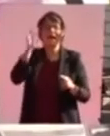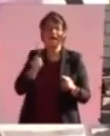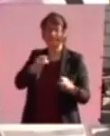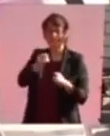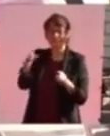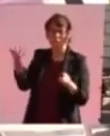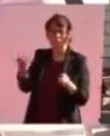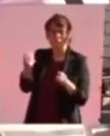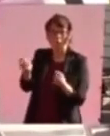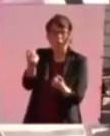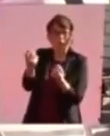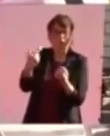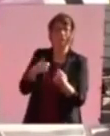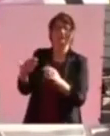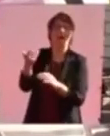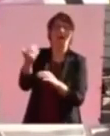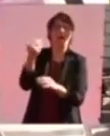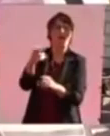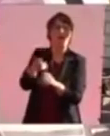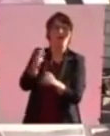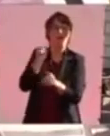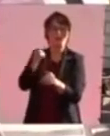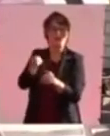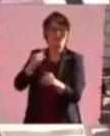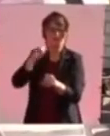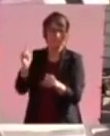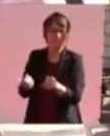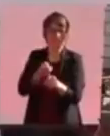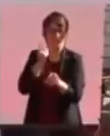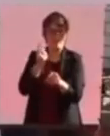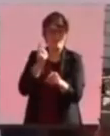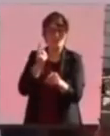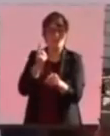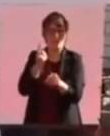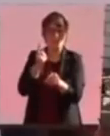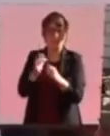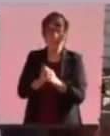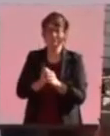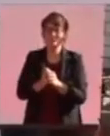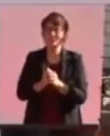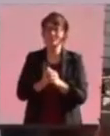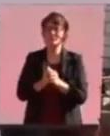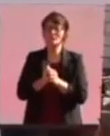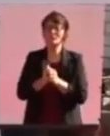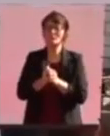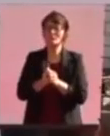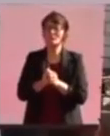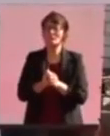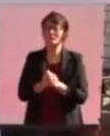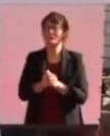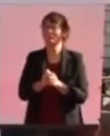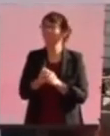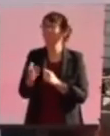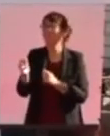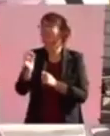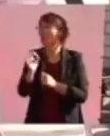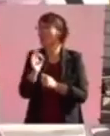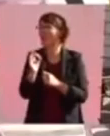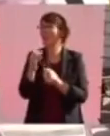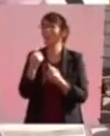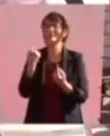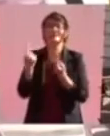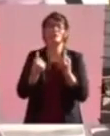d'igiene e medicina e sicurezza sul lavoro così come in quelli nel campo della sicurezza alimentare come